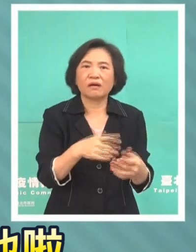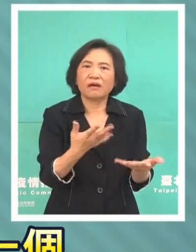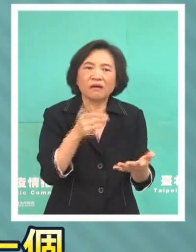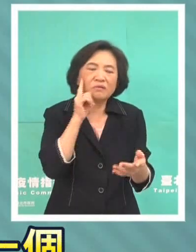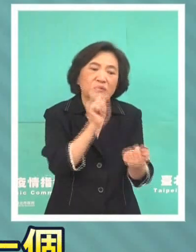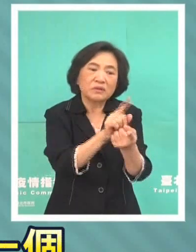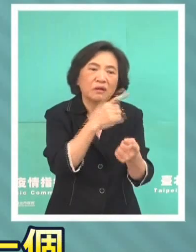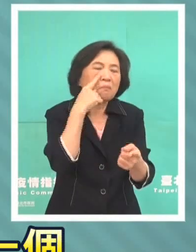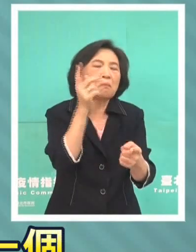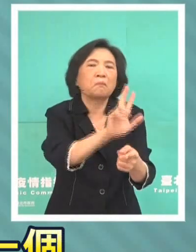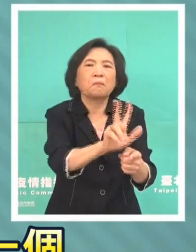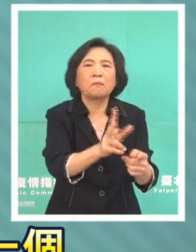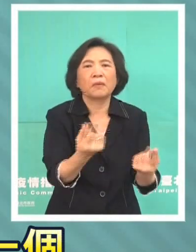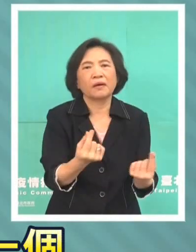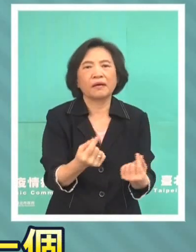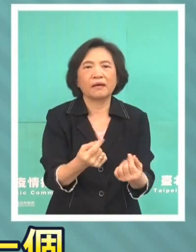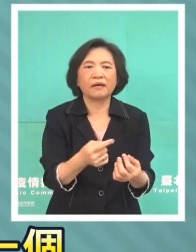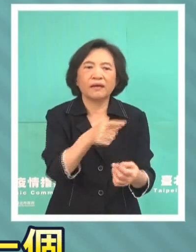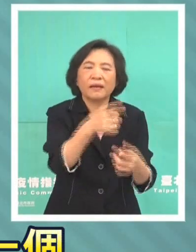哈，还是给他的，就是说该给他的。